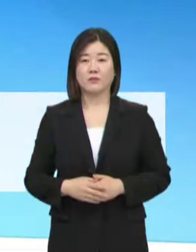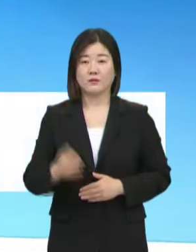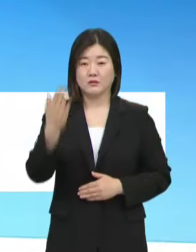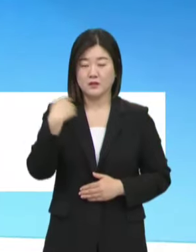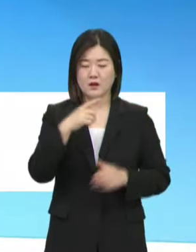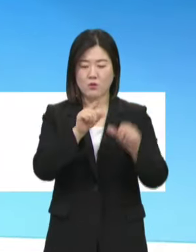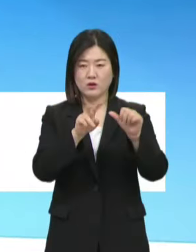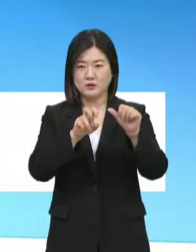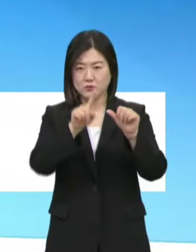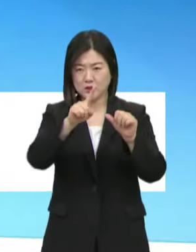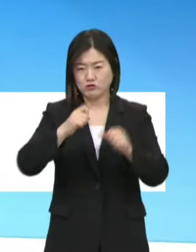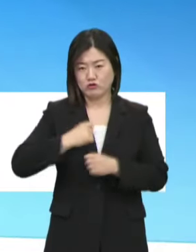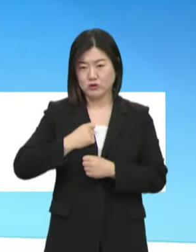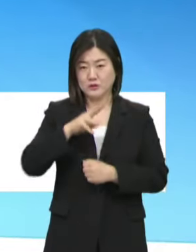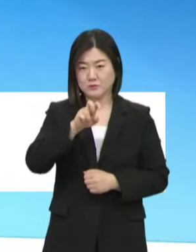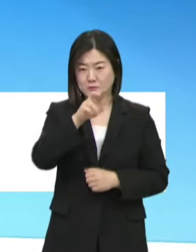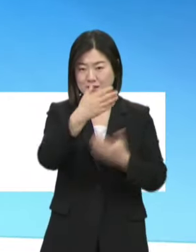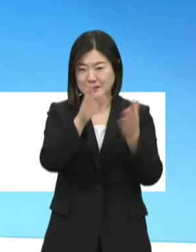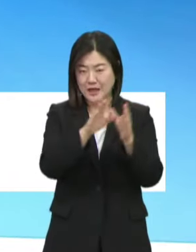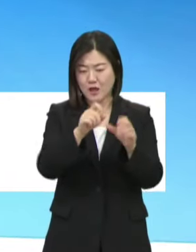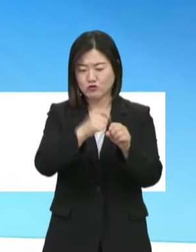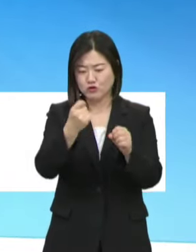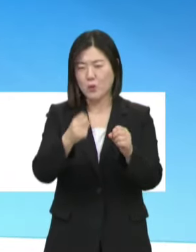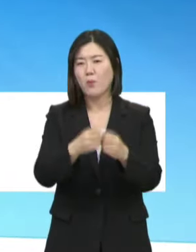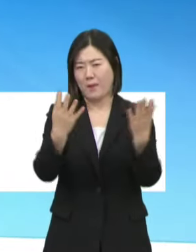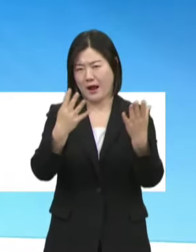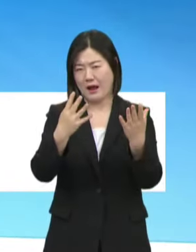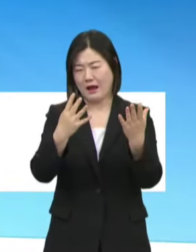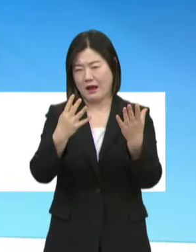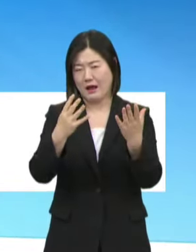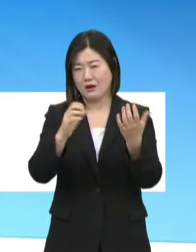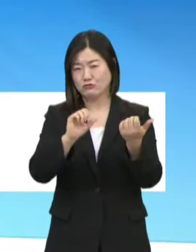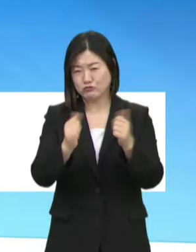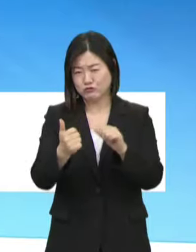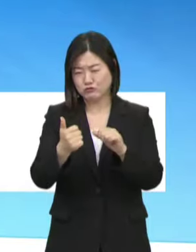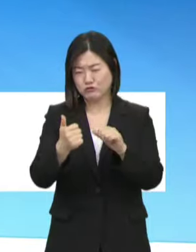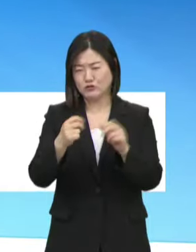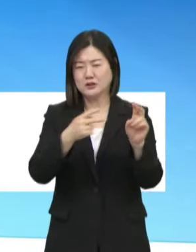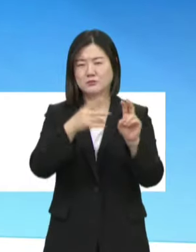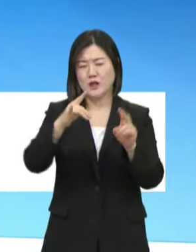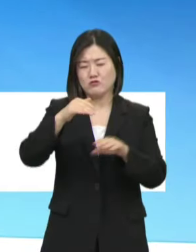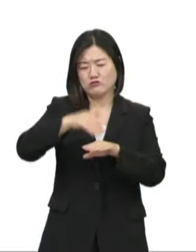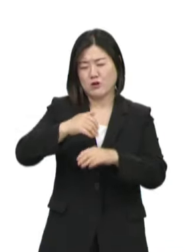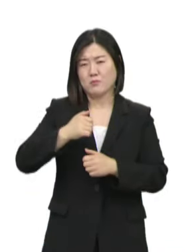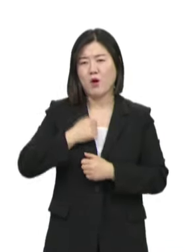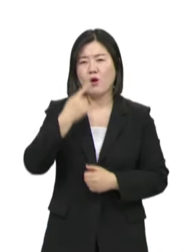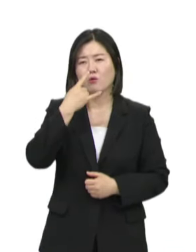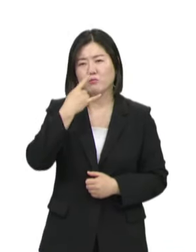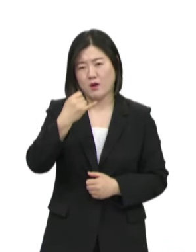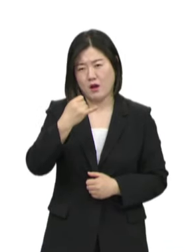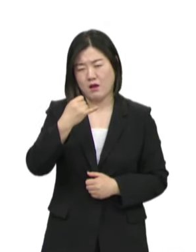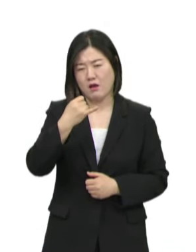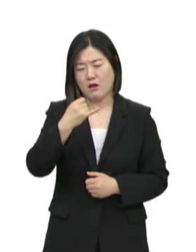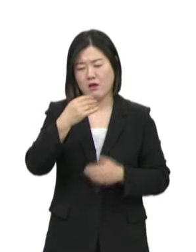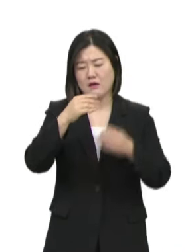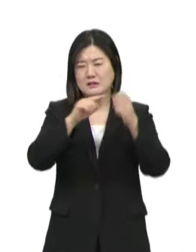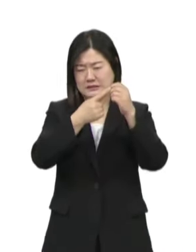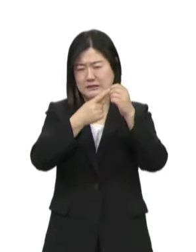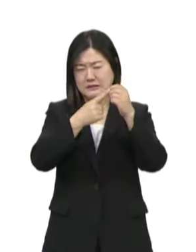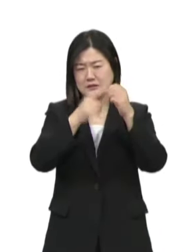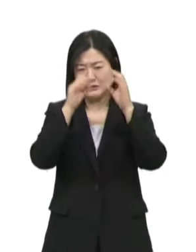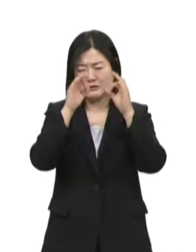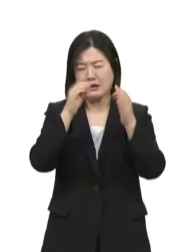지난 21일 육군 32 4단에서 발생한 수류탄 폭발 사고로 숨진 20대 훈련병의 어머니가 남긴 글이